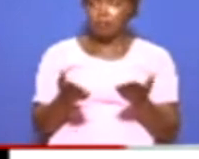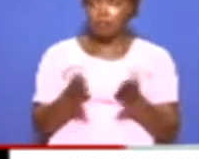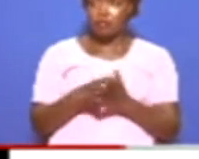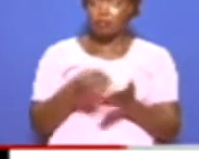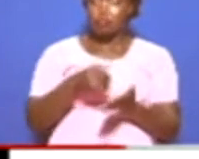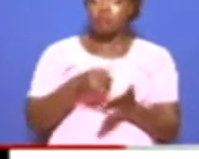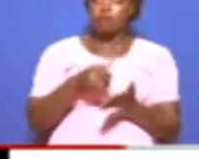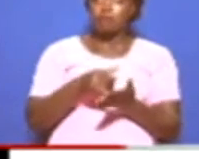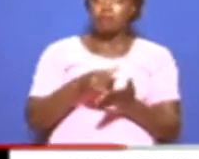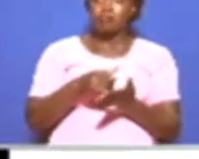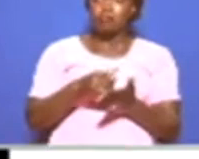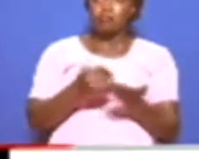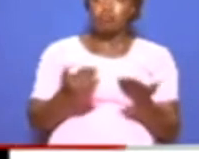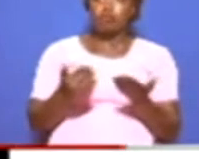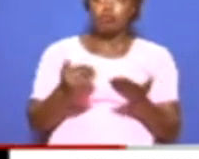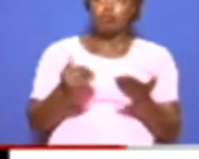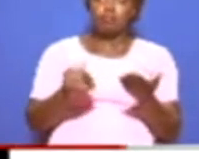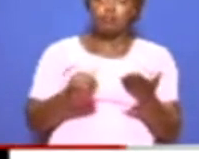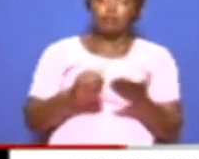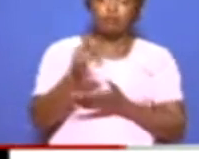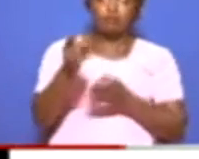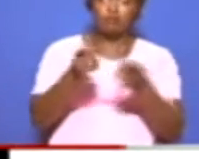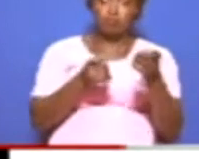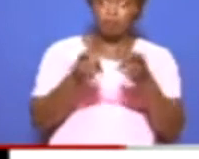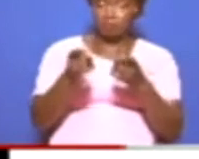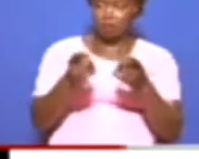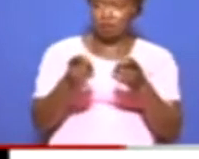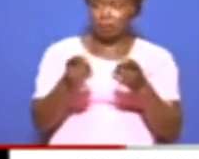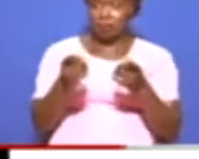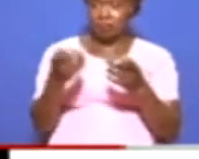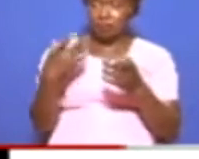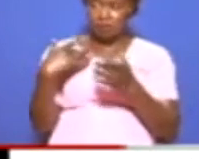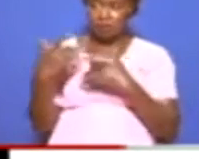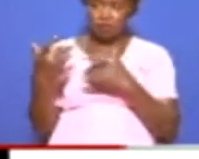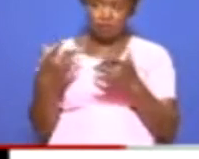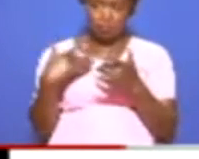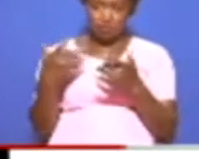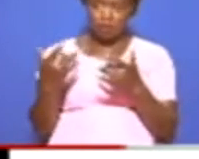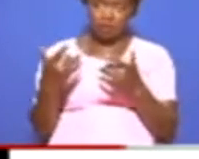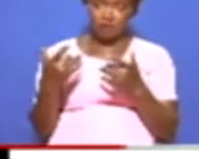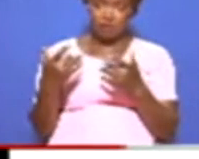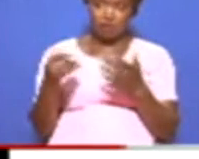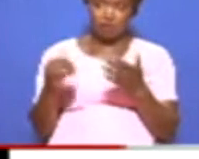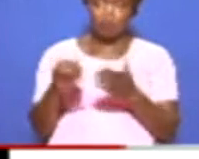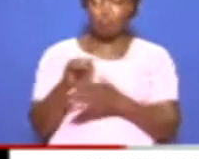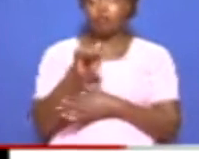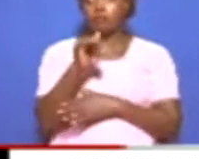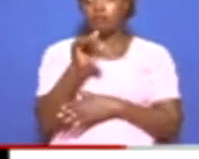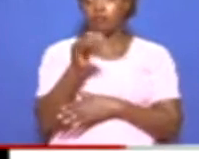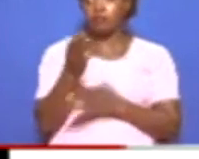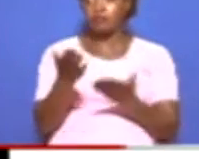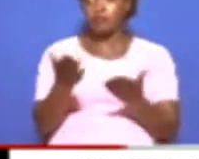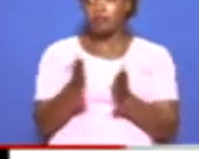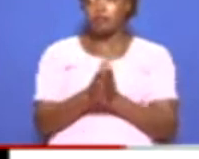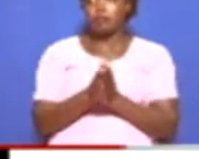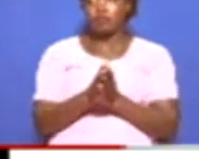rubani Abdi Noor kuhusiana na masuala ya urubani.